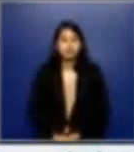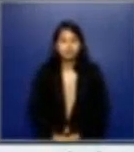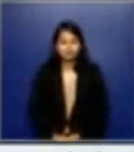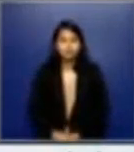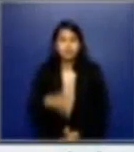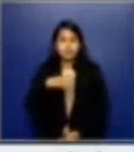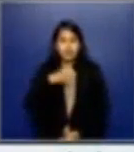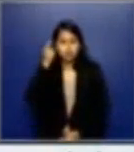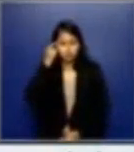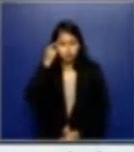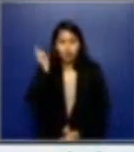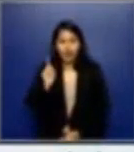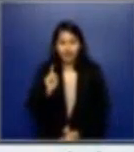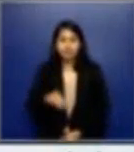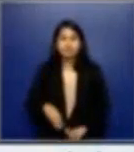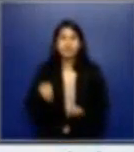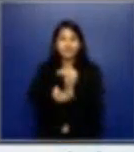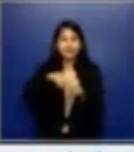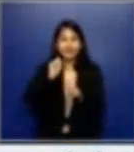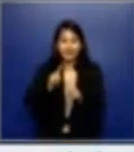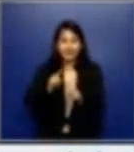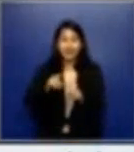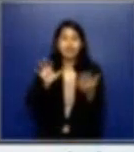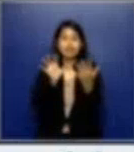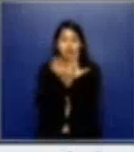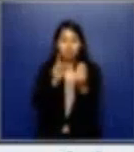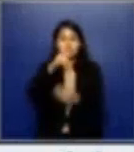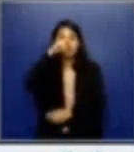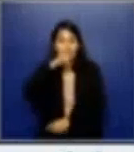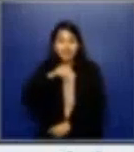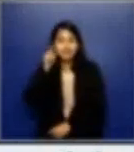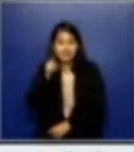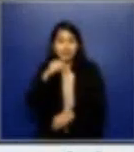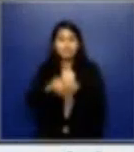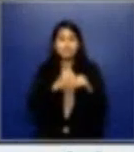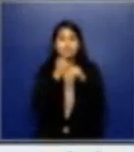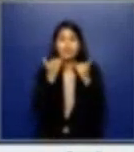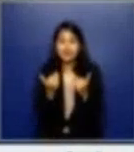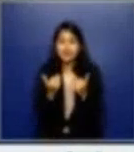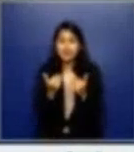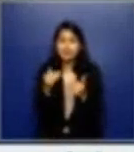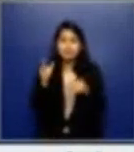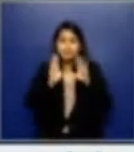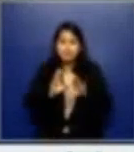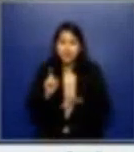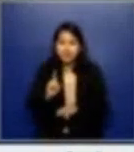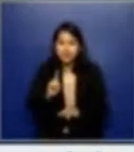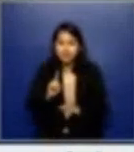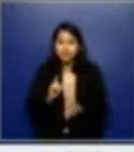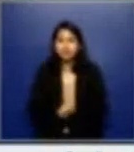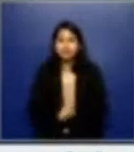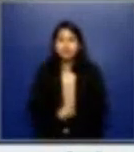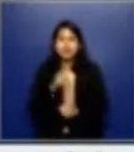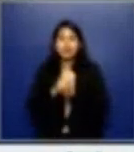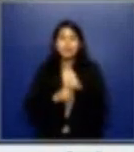เขาอยากรู้ว่าสภาพเศรษฐกิจจริงๆสังคมไทยจริงๆวันนี้คือปีนี้เนี่ยมันเป็นยังไง